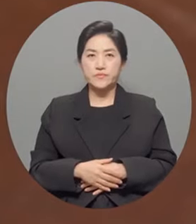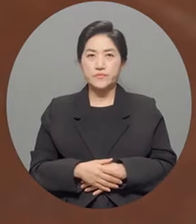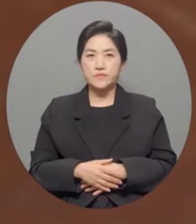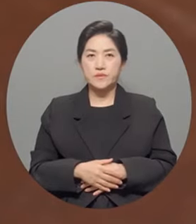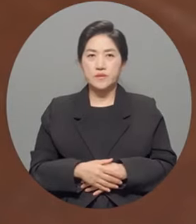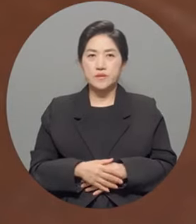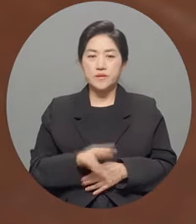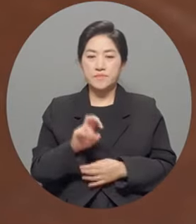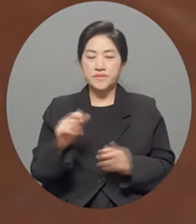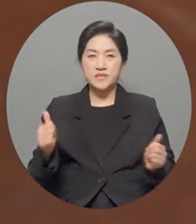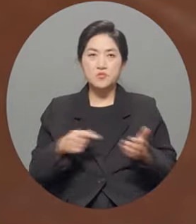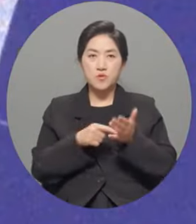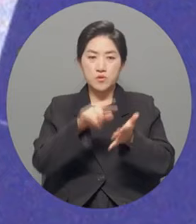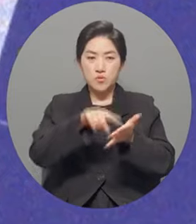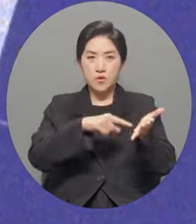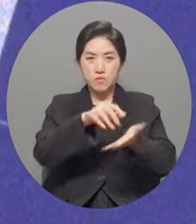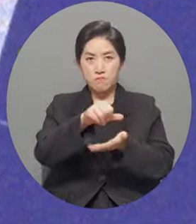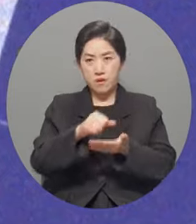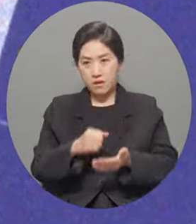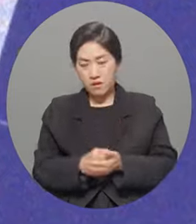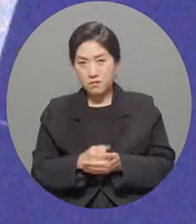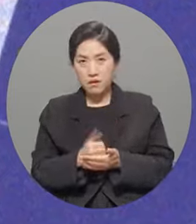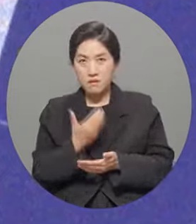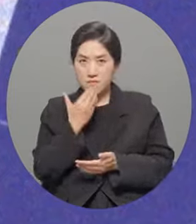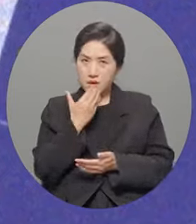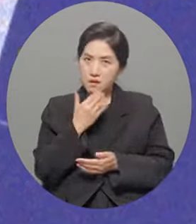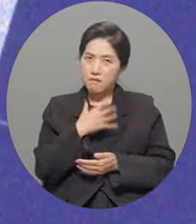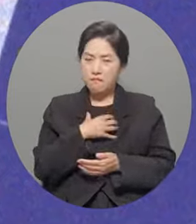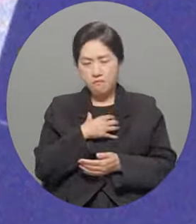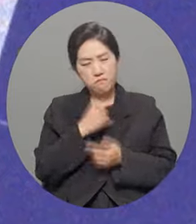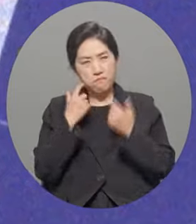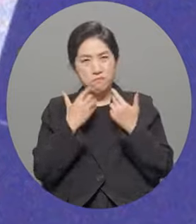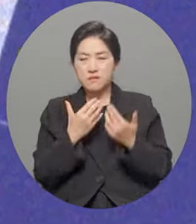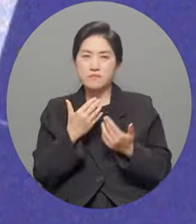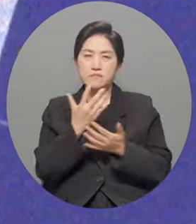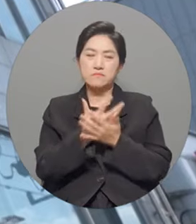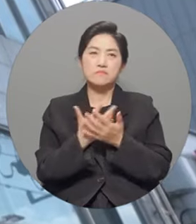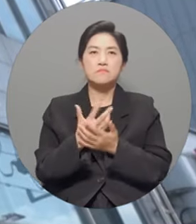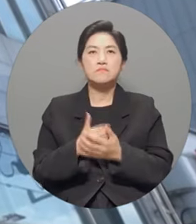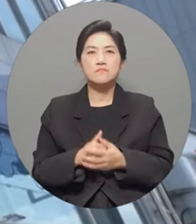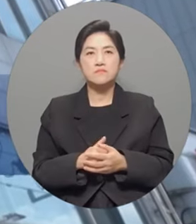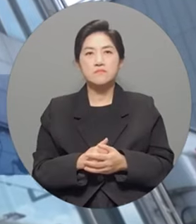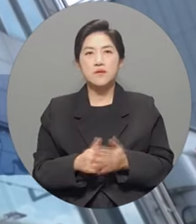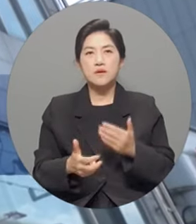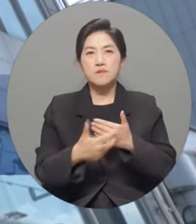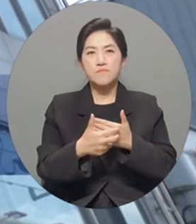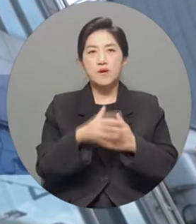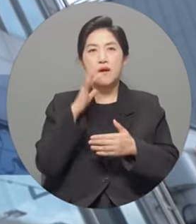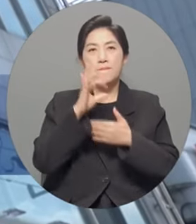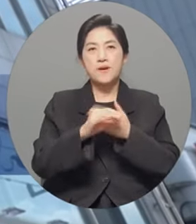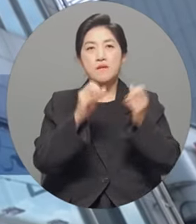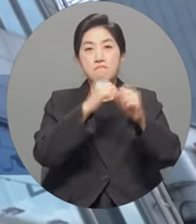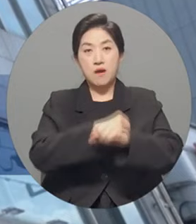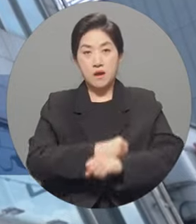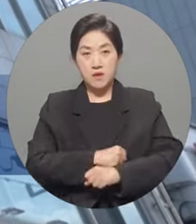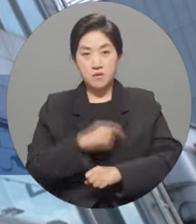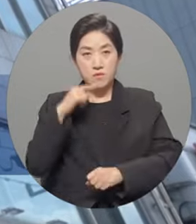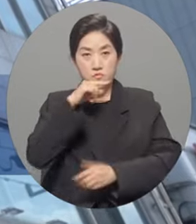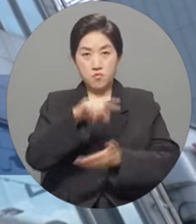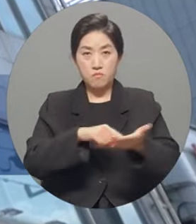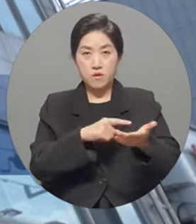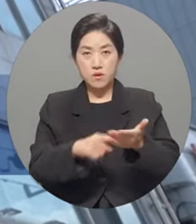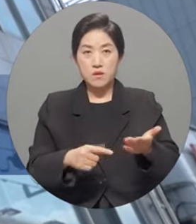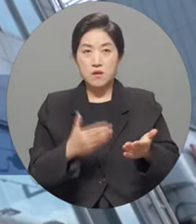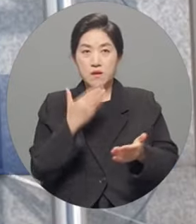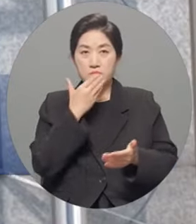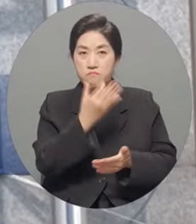민사 소송을 통해 환부를 받으려 해도 받아낼 수 있을지 확실치 않습니다 그 병원이 만약에 파산을 해서 손해배상을 할